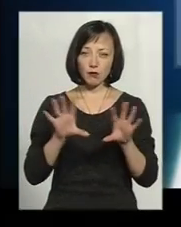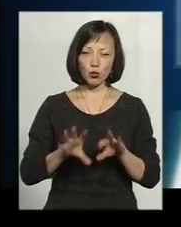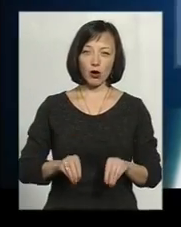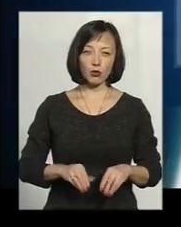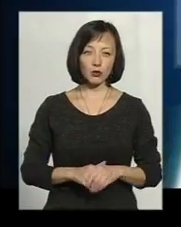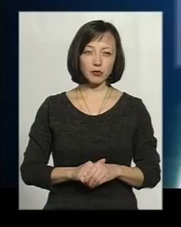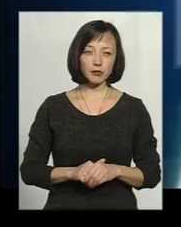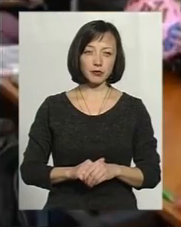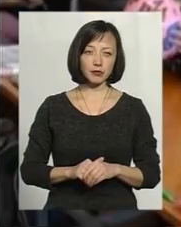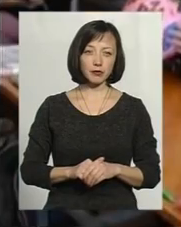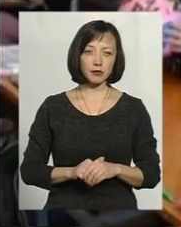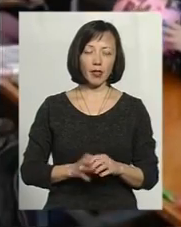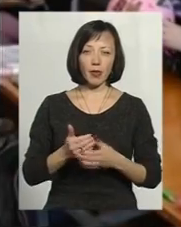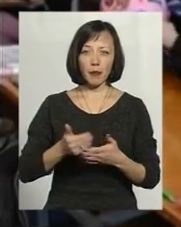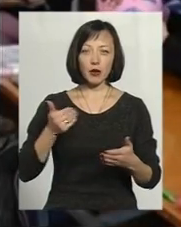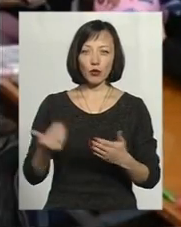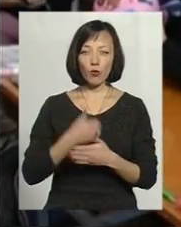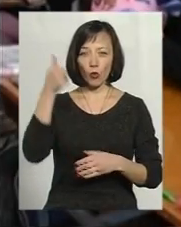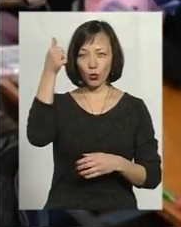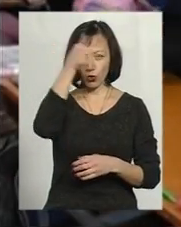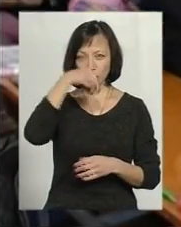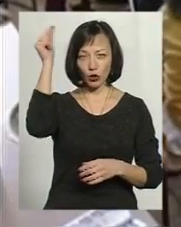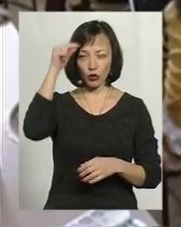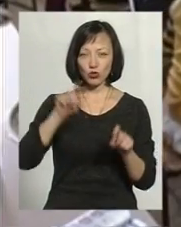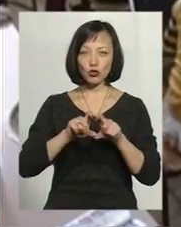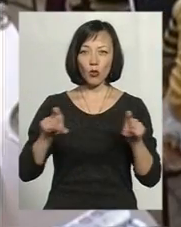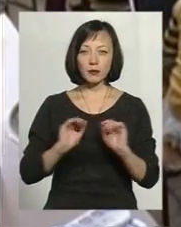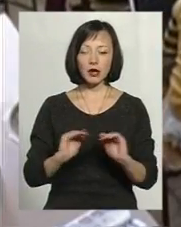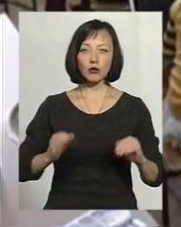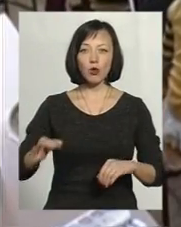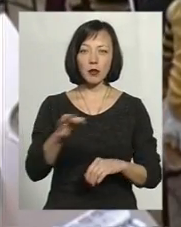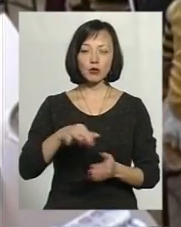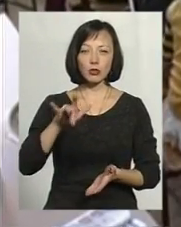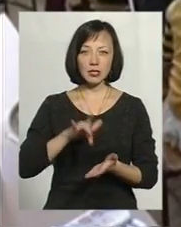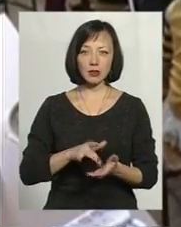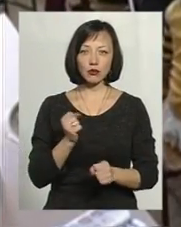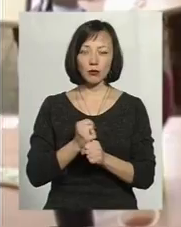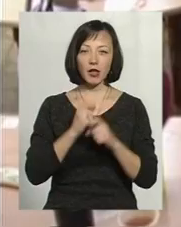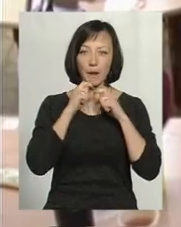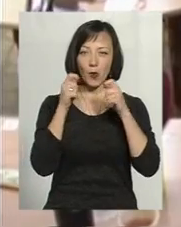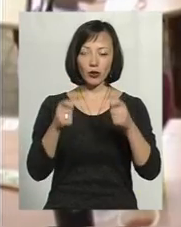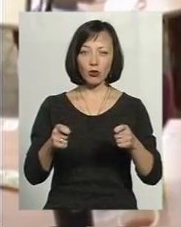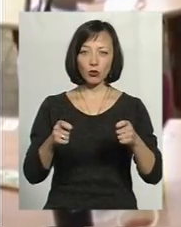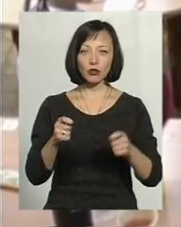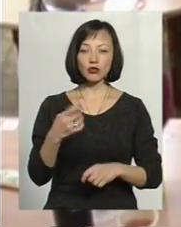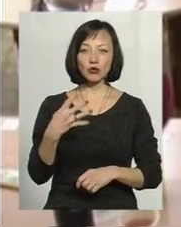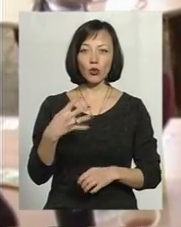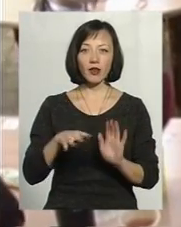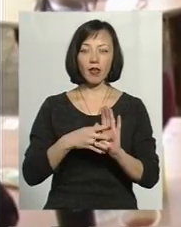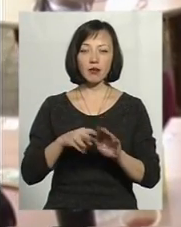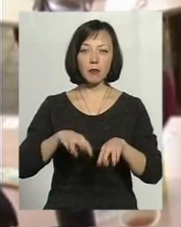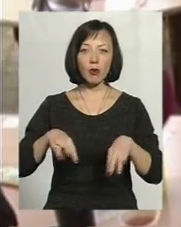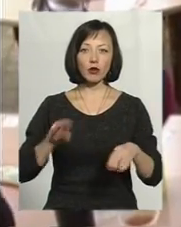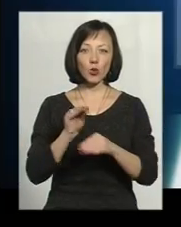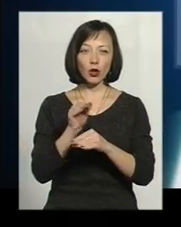вщухають. Напередодні нового навчального року школам та садочкам обласного центру зробили подарунок – майже 49